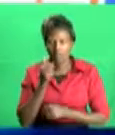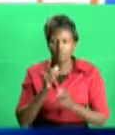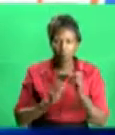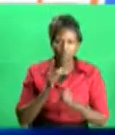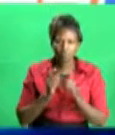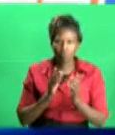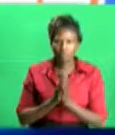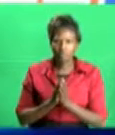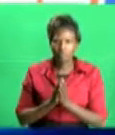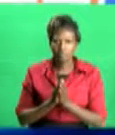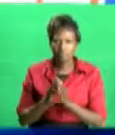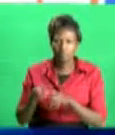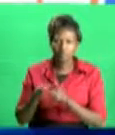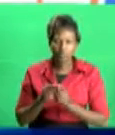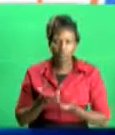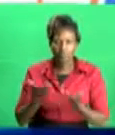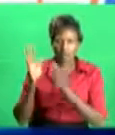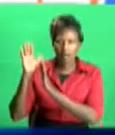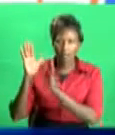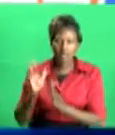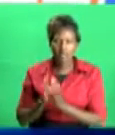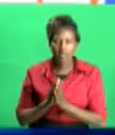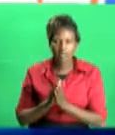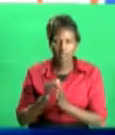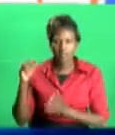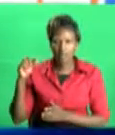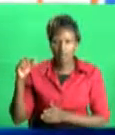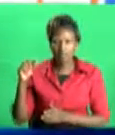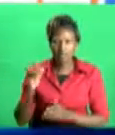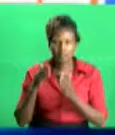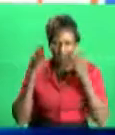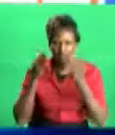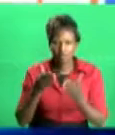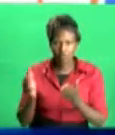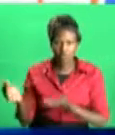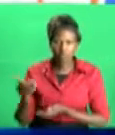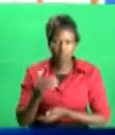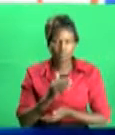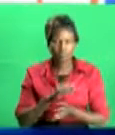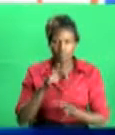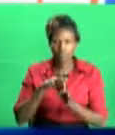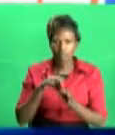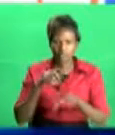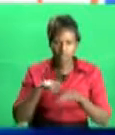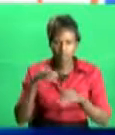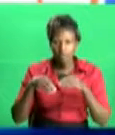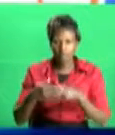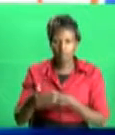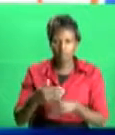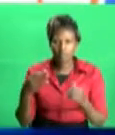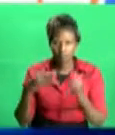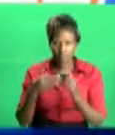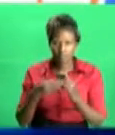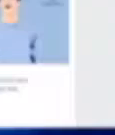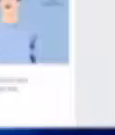Jubilee walipeleka kampeni katika kaunti za Garissa na Isiolo kwa lengo la kukusanya wingi wa kura wakati wa uchaguzi mkuu wa